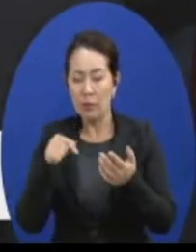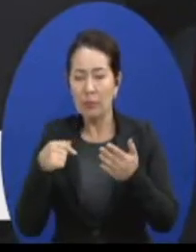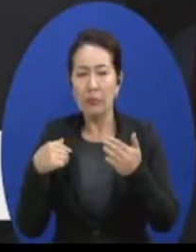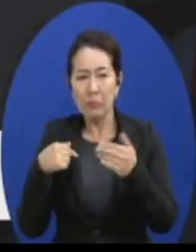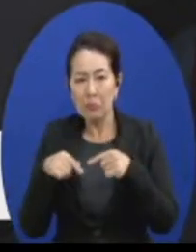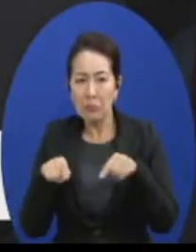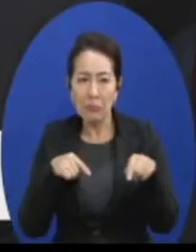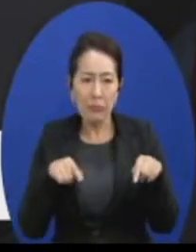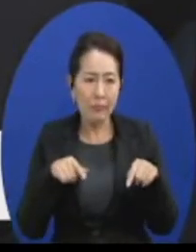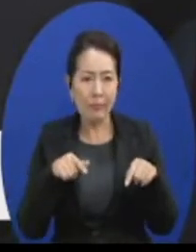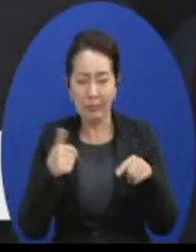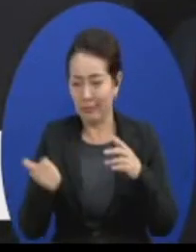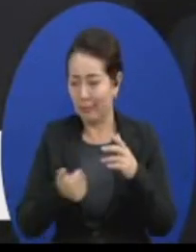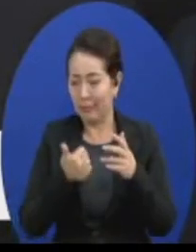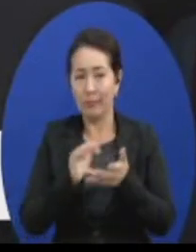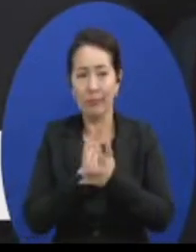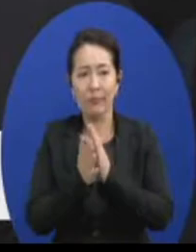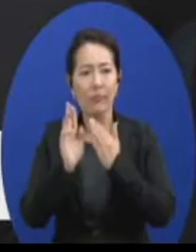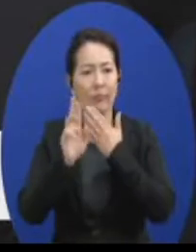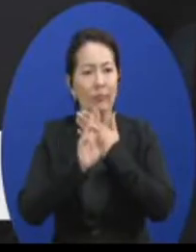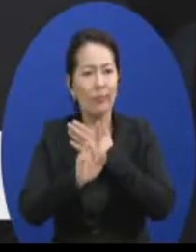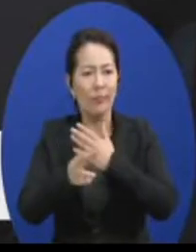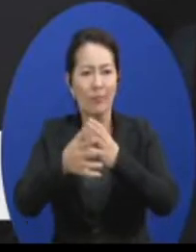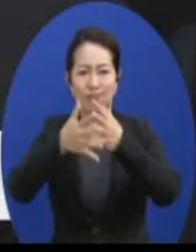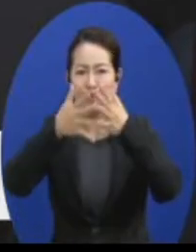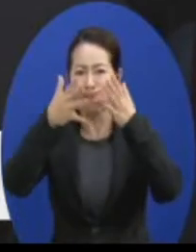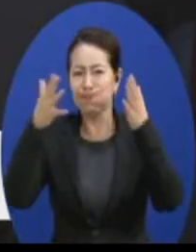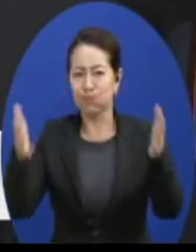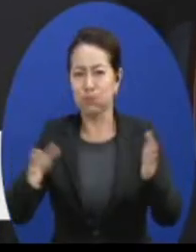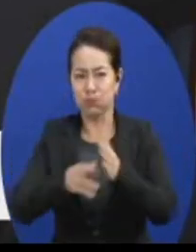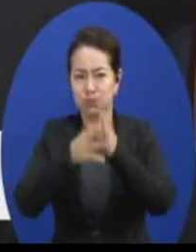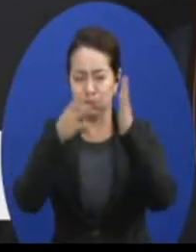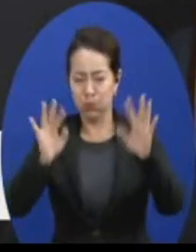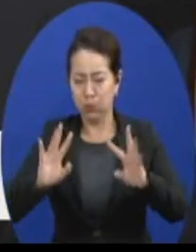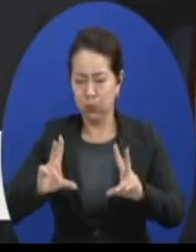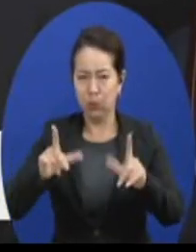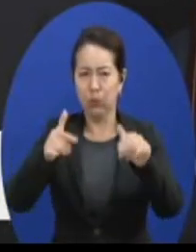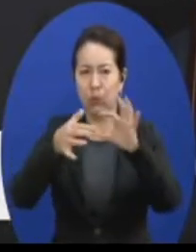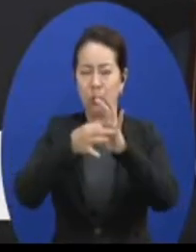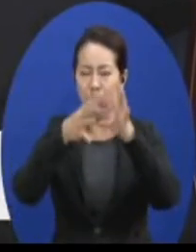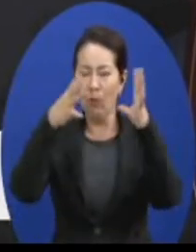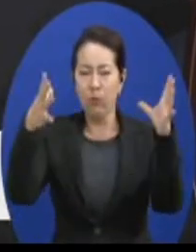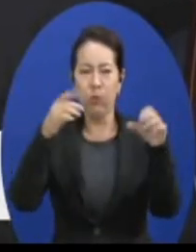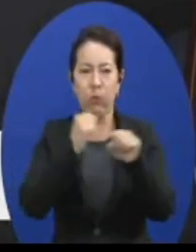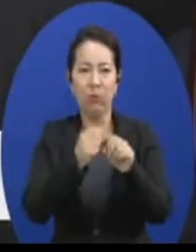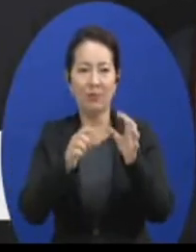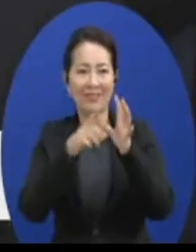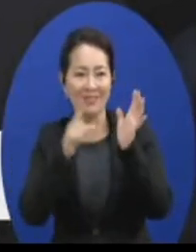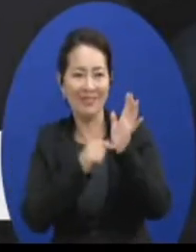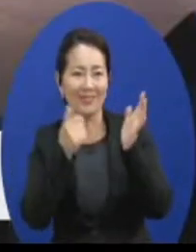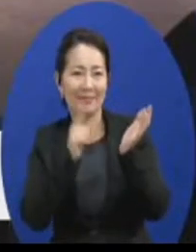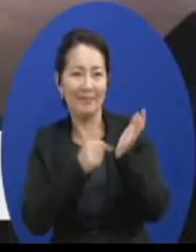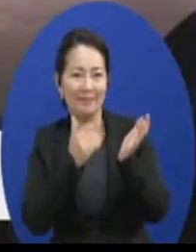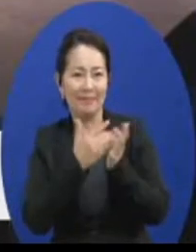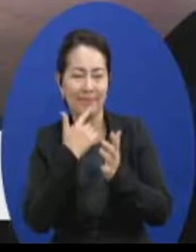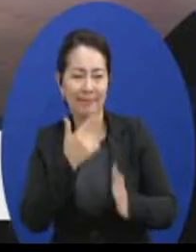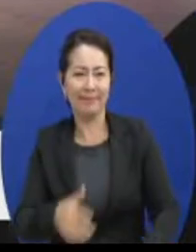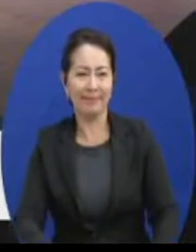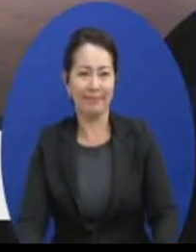нэг мөсөнд хангаж байгаа ч гэсэн цаашруу улам өргөдөх, бүр сайжруулах энэ шаардлага бол